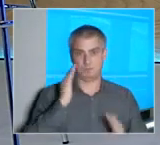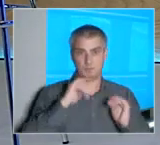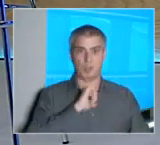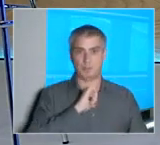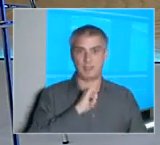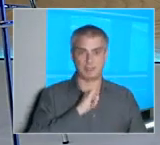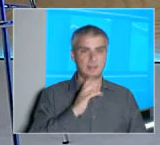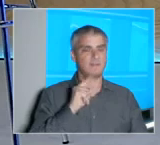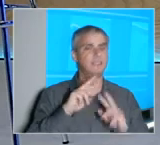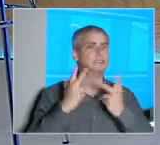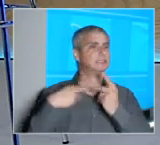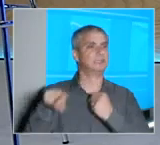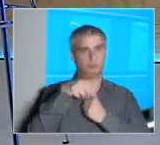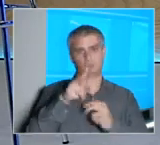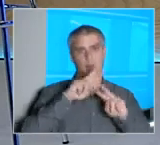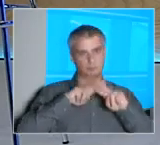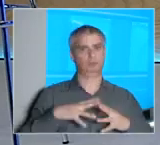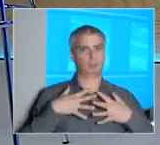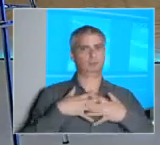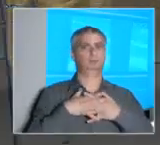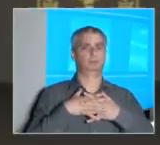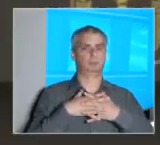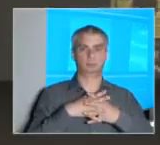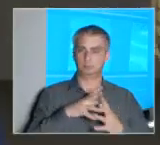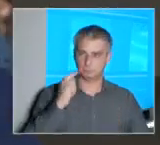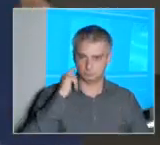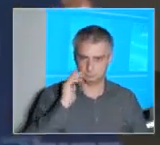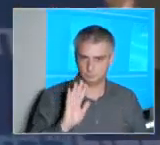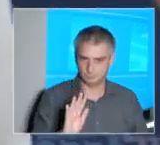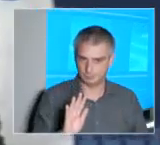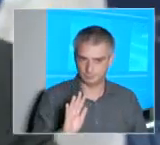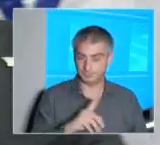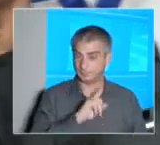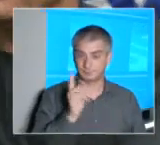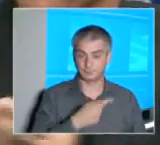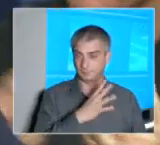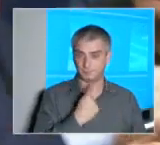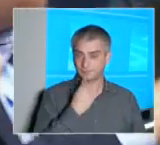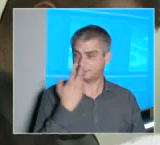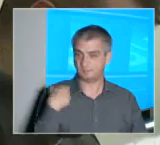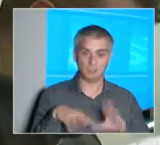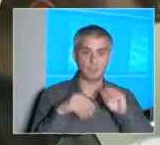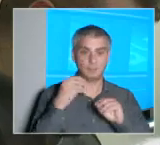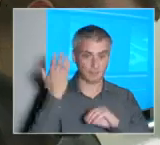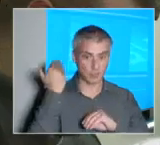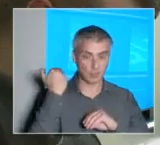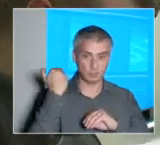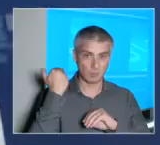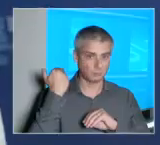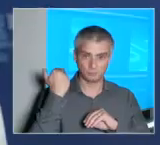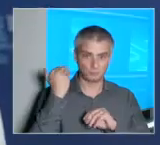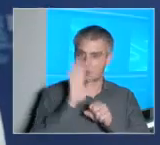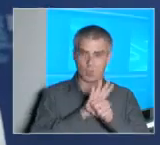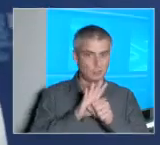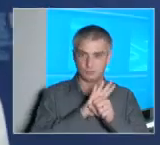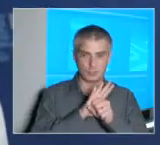מעניין, אבל הציבור עצמו שאתם נשארים ביחד. תשמע, כל הדברים שאמרנו בבחירות הקודמות לא